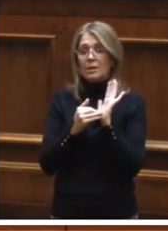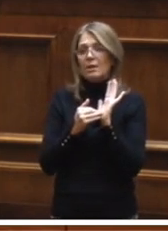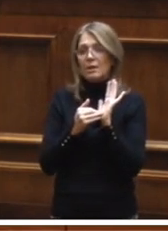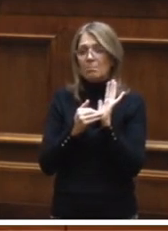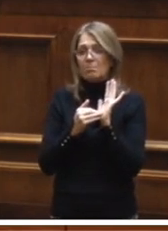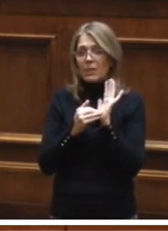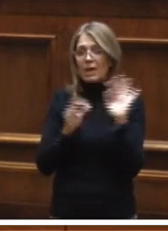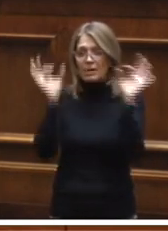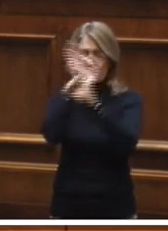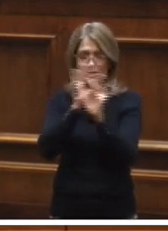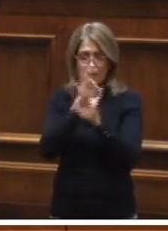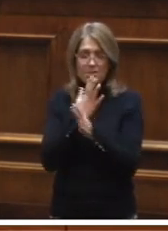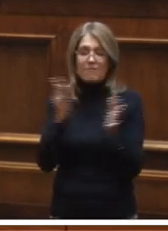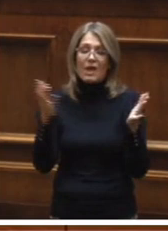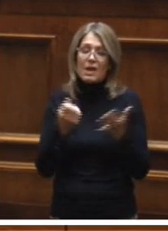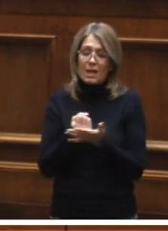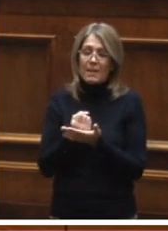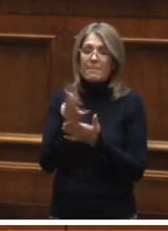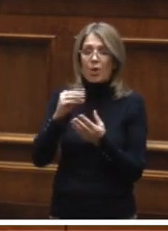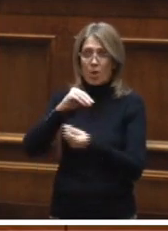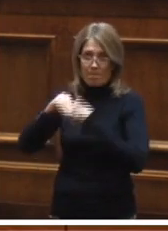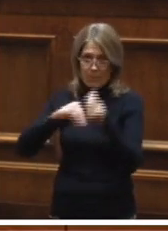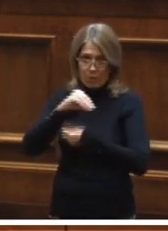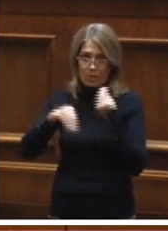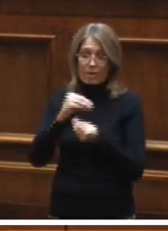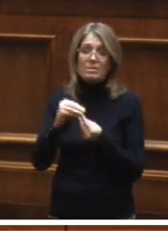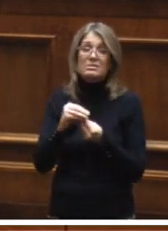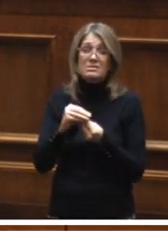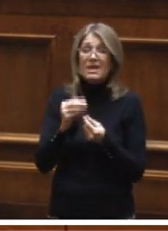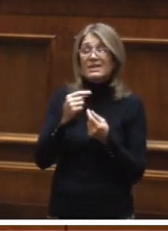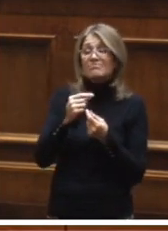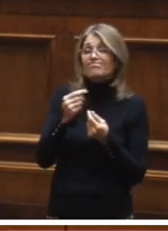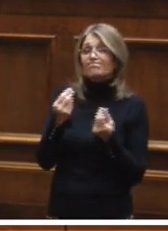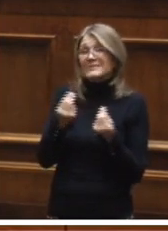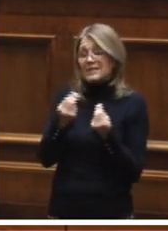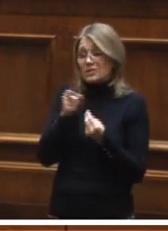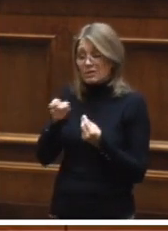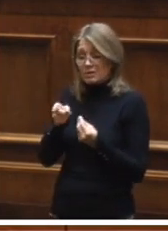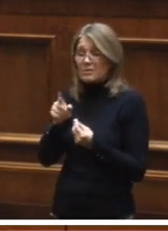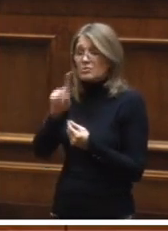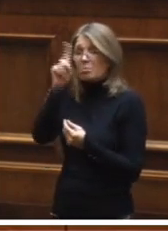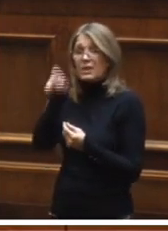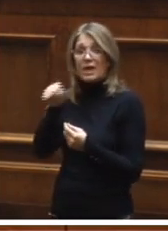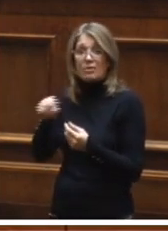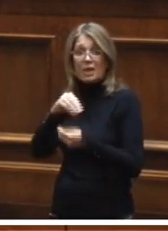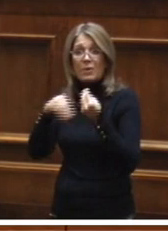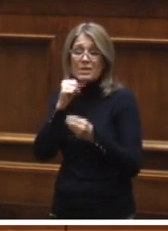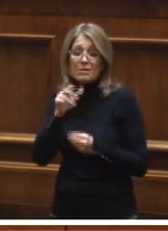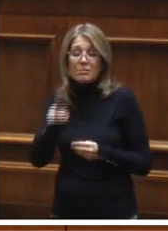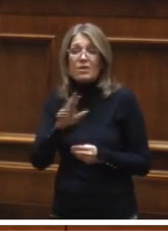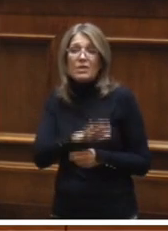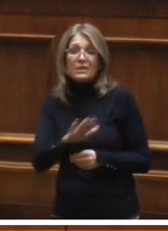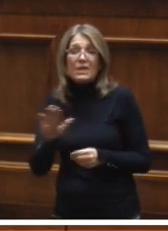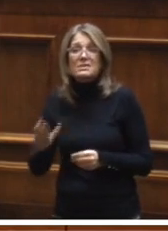nažalost, velikog broja porodica. Naravno zato što su u pitanju i deca koja